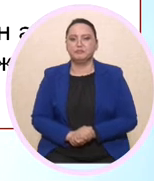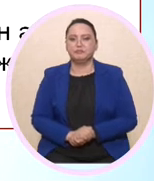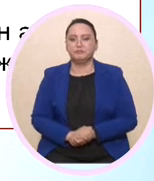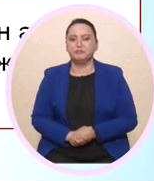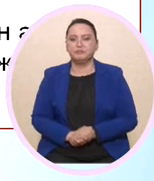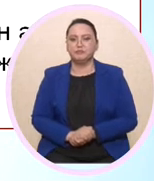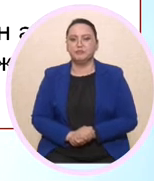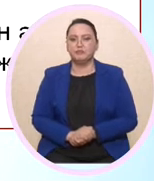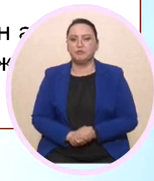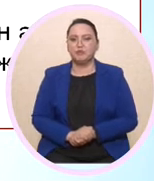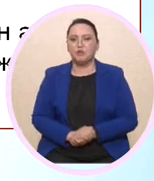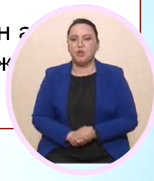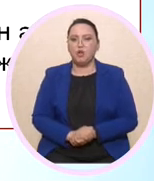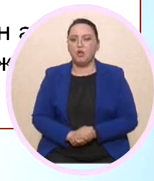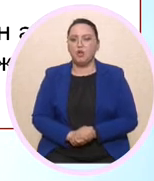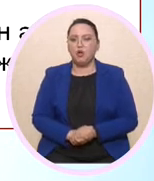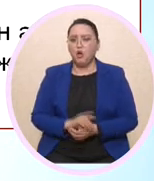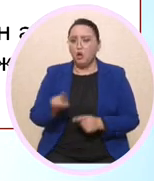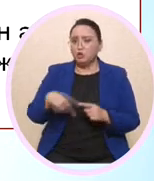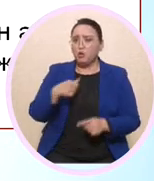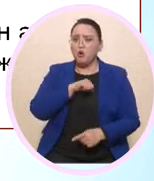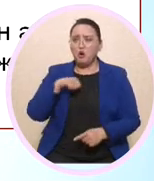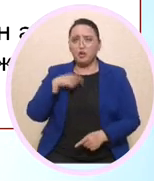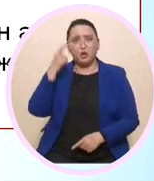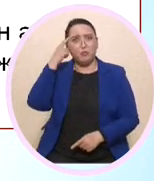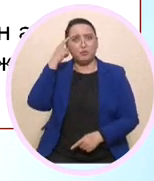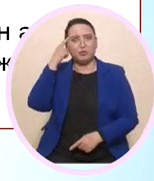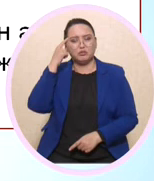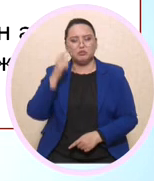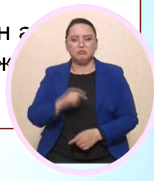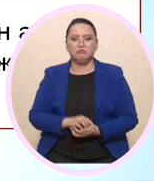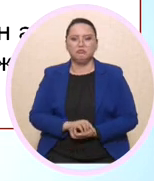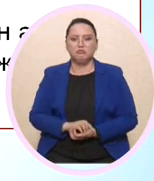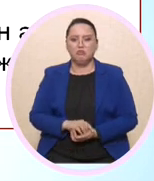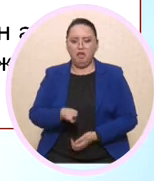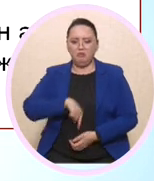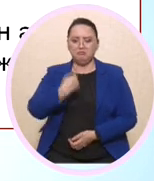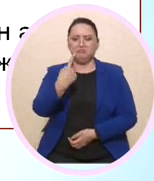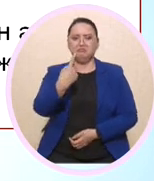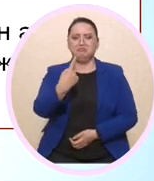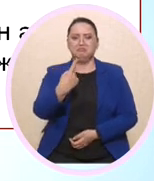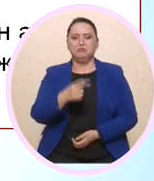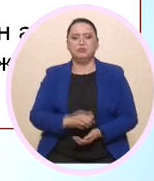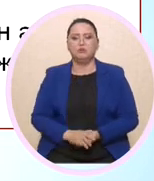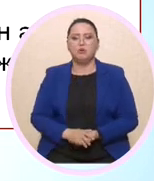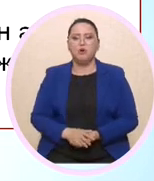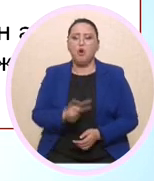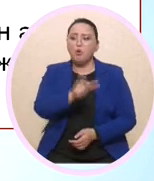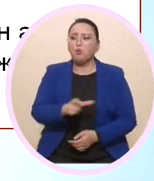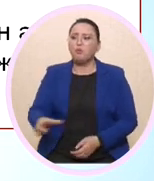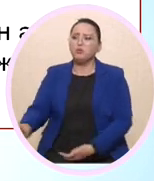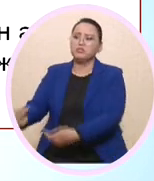Зөвхөн амин хуваал хичээж. За, хүний тусыг хөксөр хайдаг.